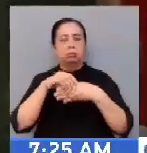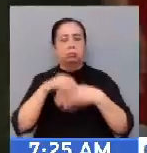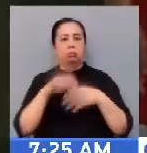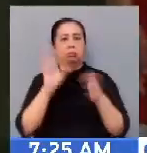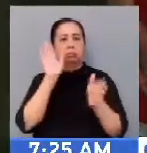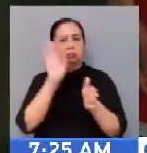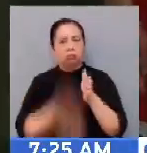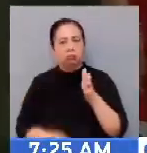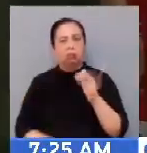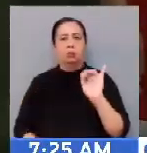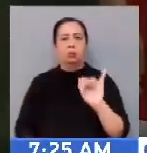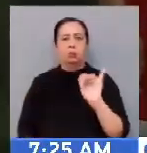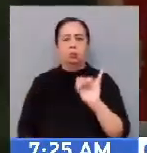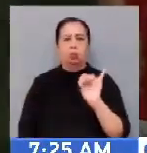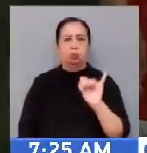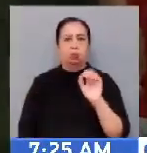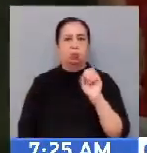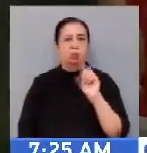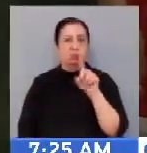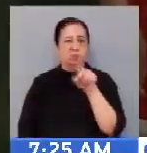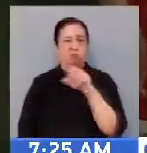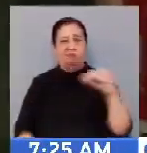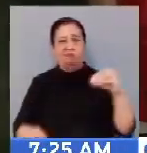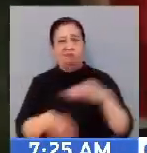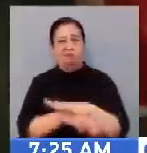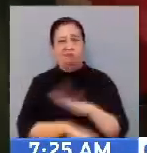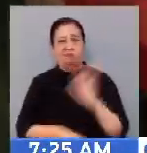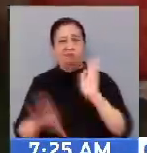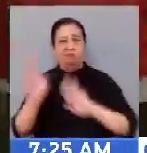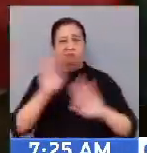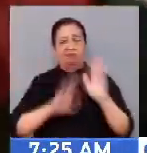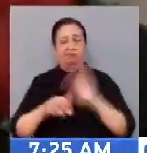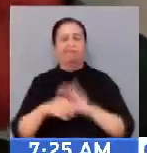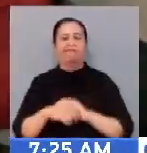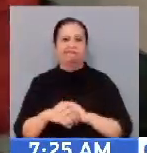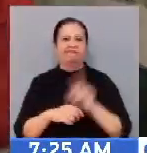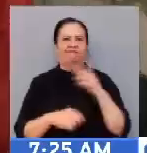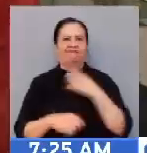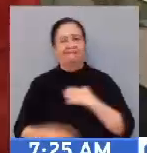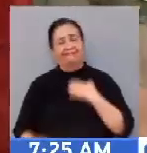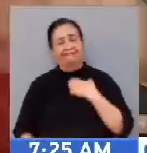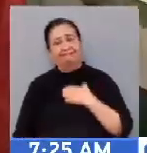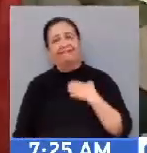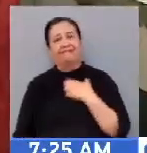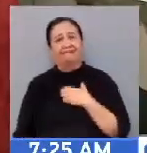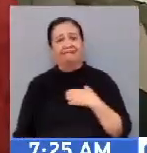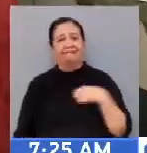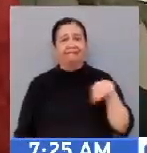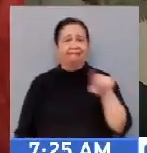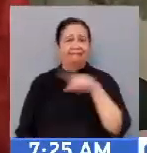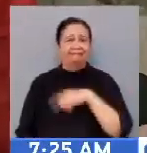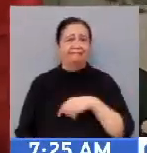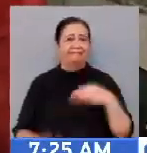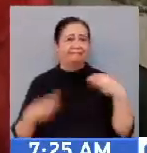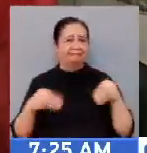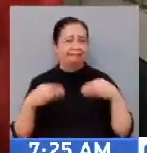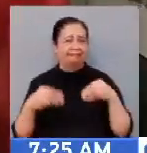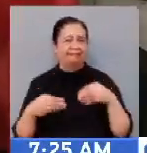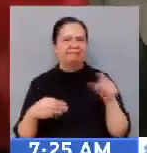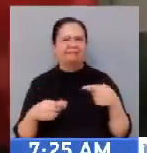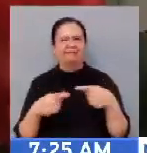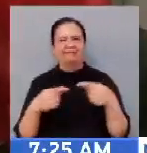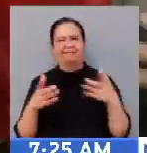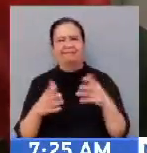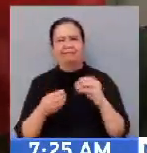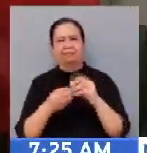Gano'n. So, kayo, kapitado yung benta nyo. Ayan ho ang mga daing ho. Na mga nagtitinda dito. Ayan ho ang kalaban natin na number one, yung imported